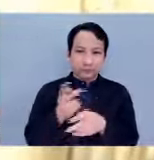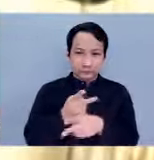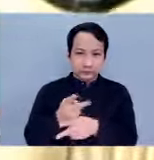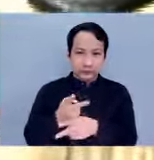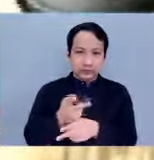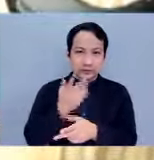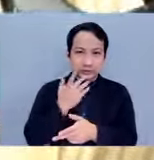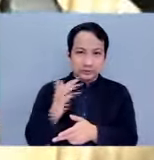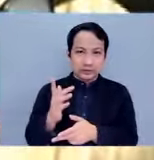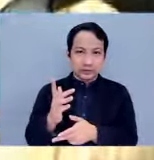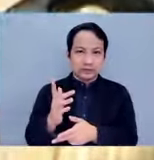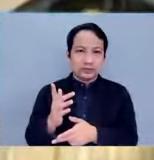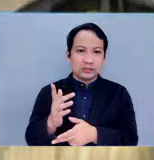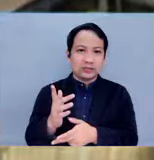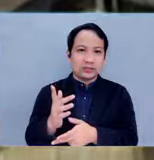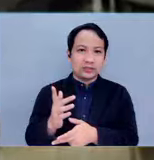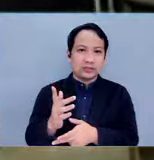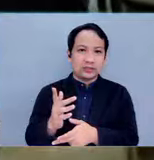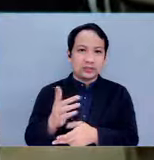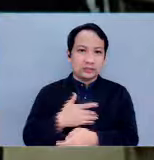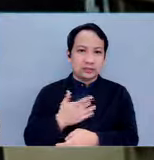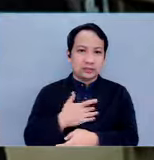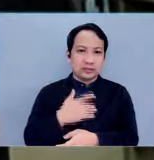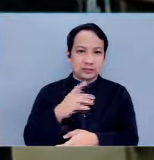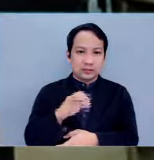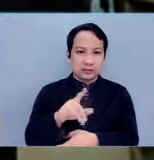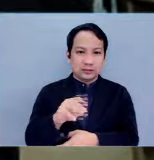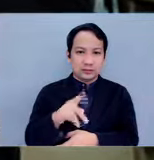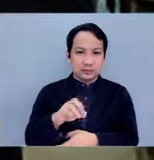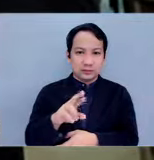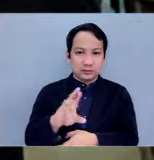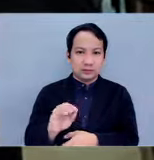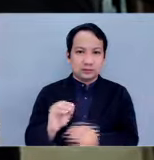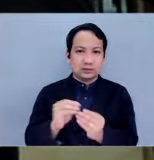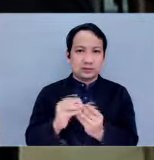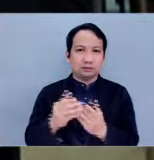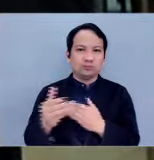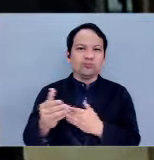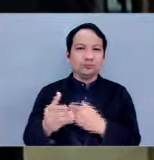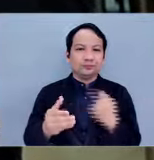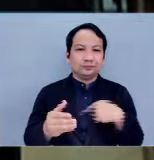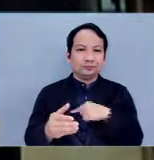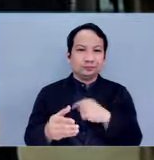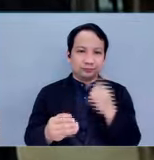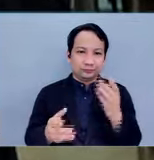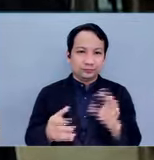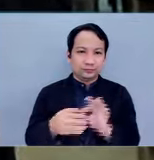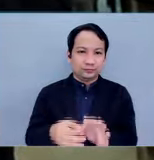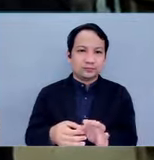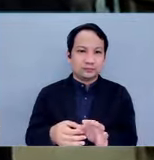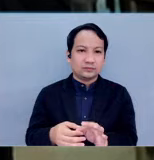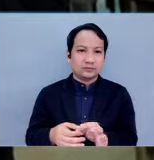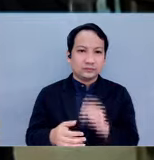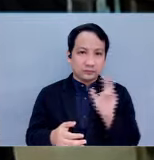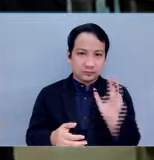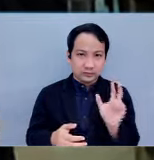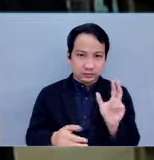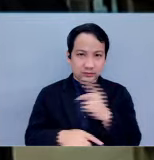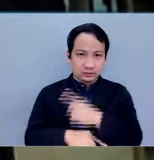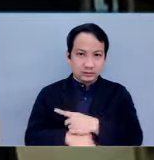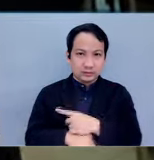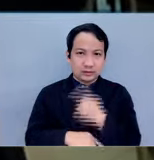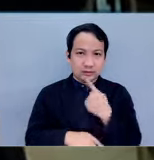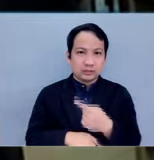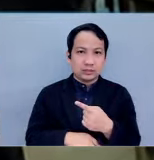na steak? Il Primo is the only restaurant that we have a dry ager for 30 days for our premium